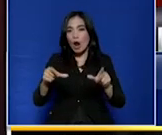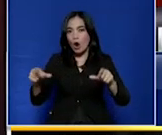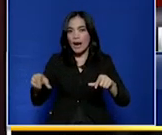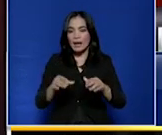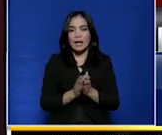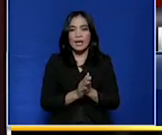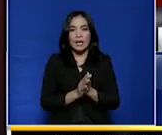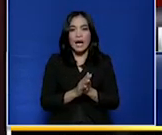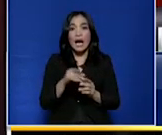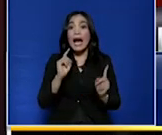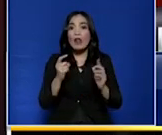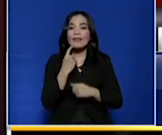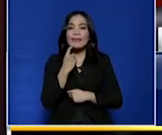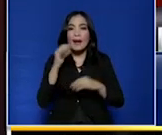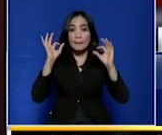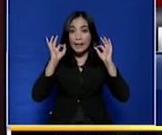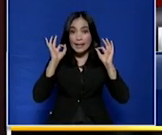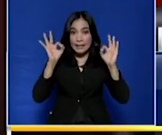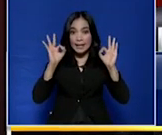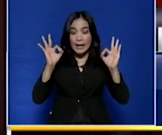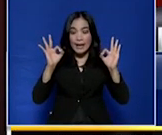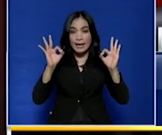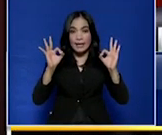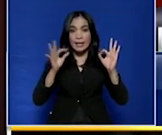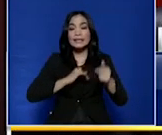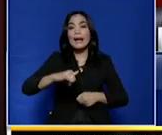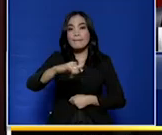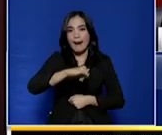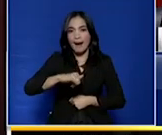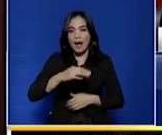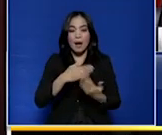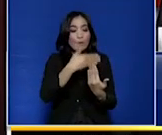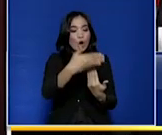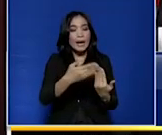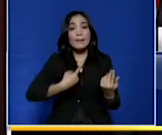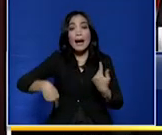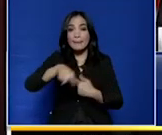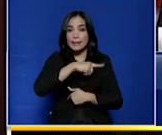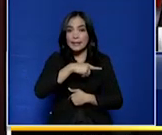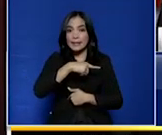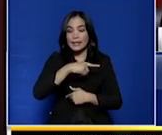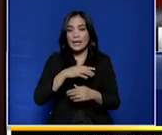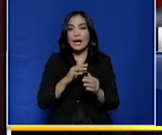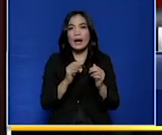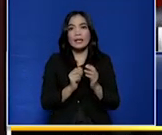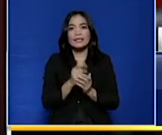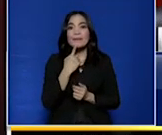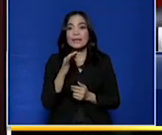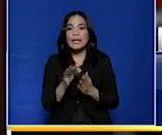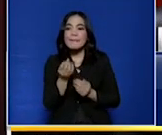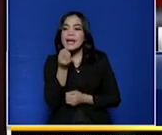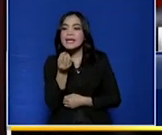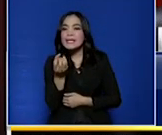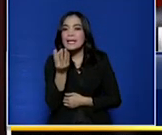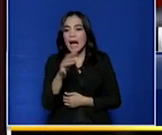juga di bidang pendidikan sama seperti itu Dan kita pun salah satu program kita kita akan mendidik